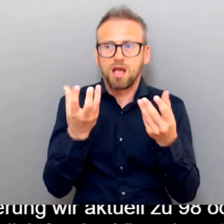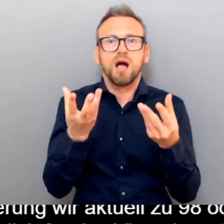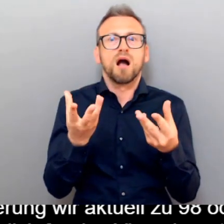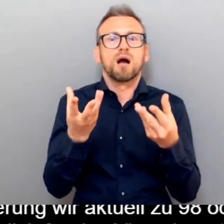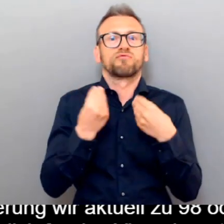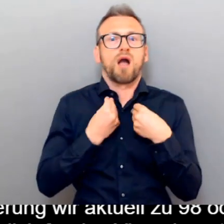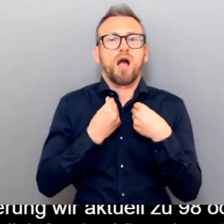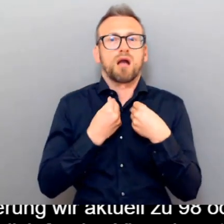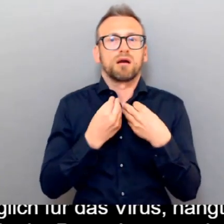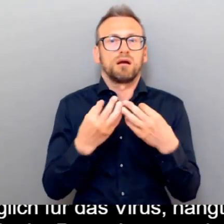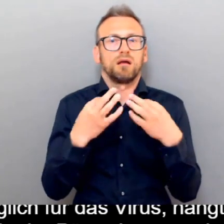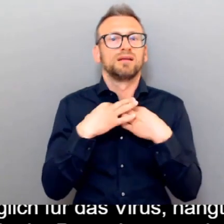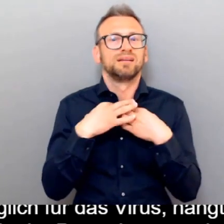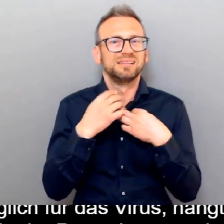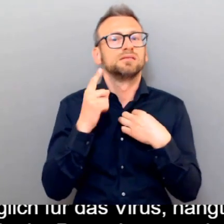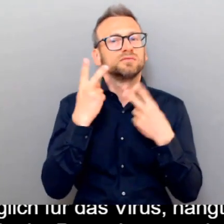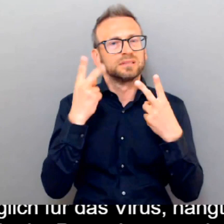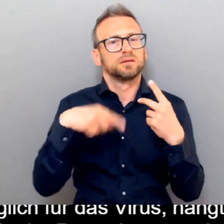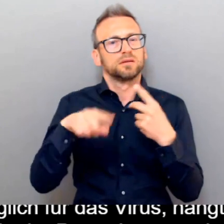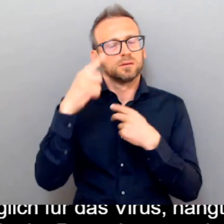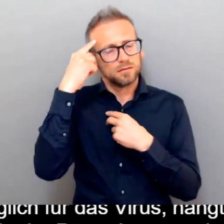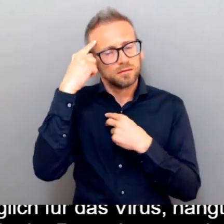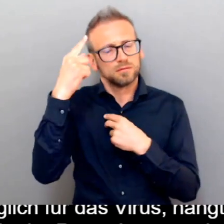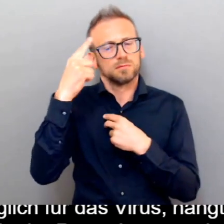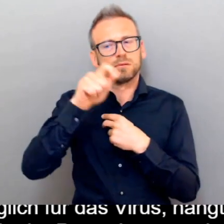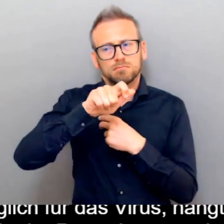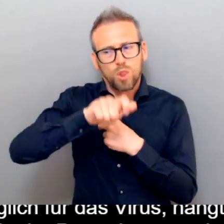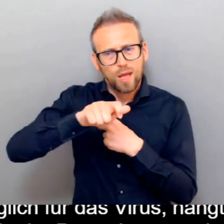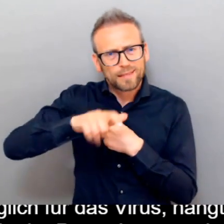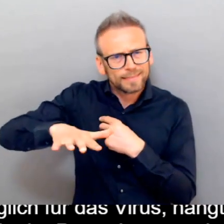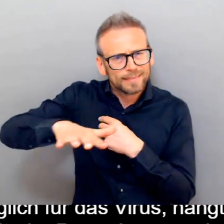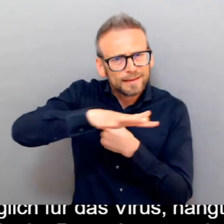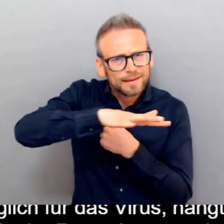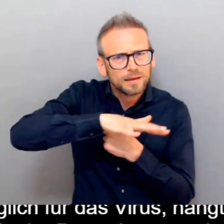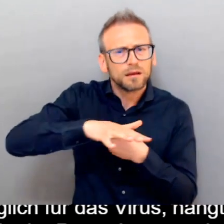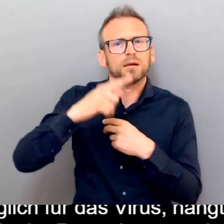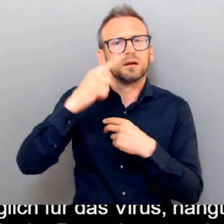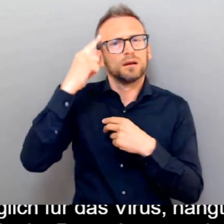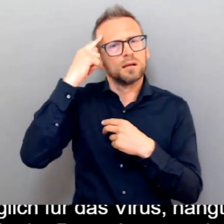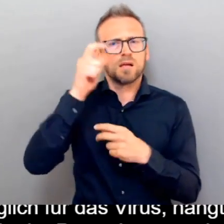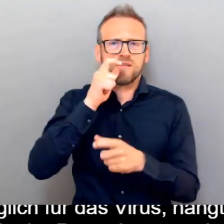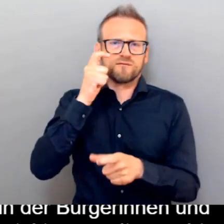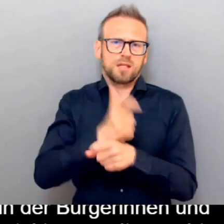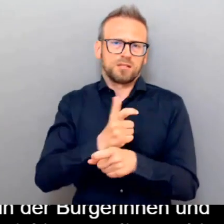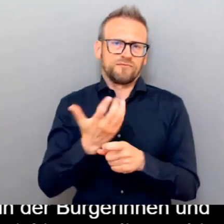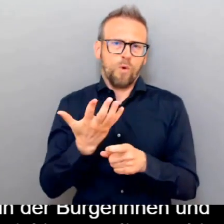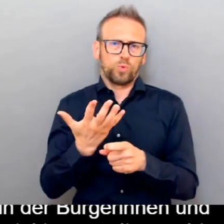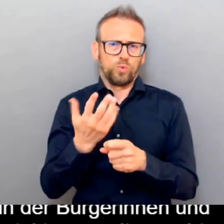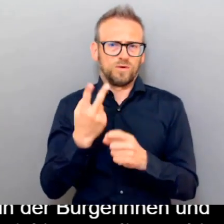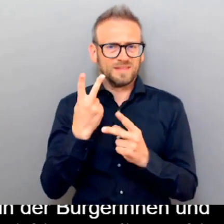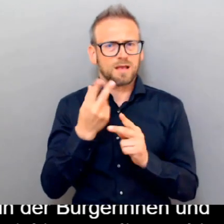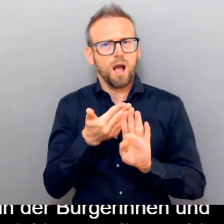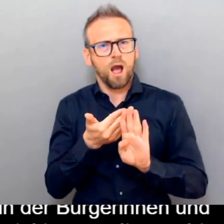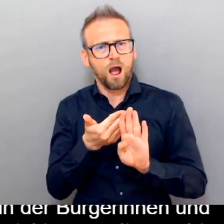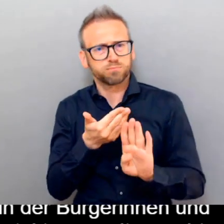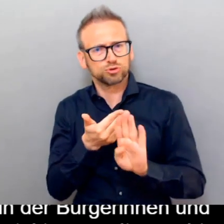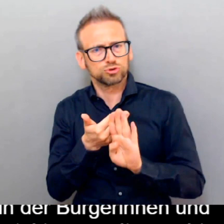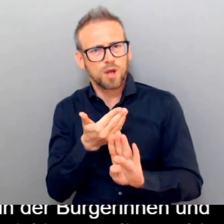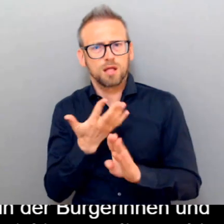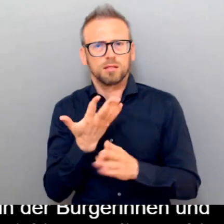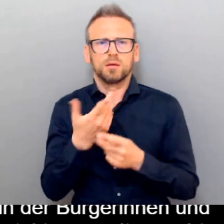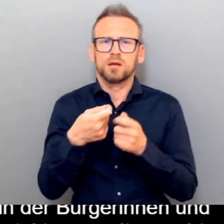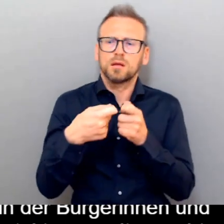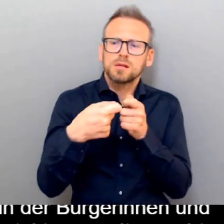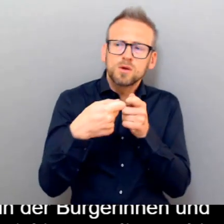das, was wir heute beschlossen haben, die Umsetzung dessen, was wir in der letzten Woche